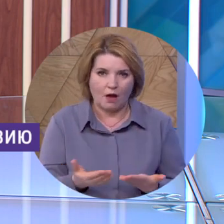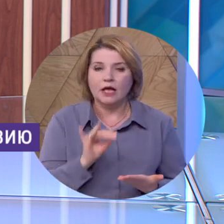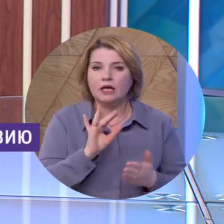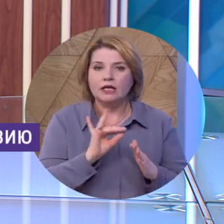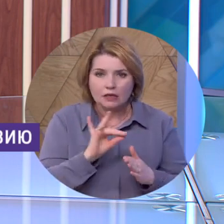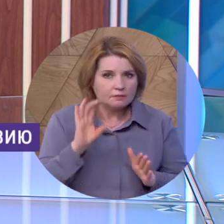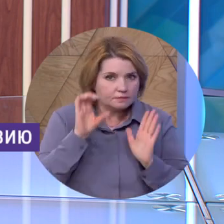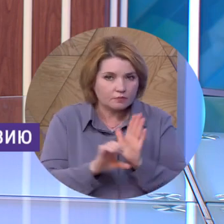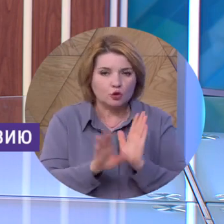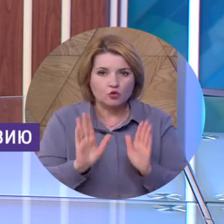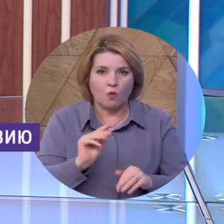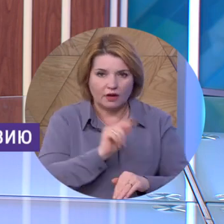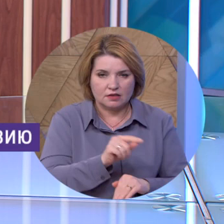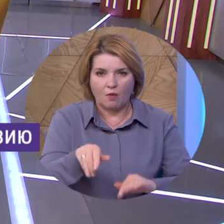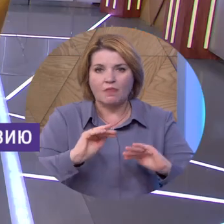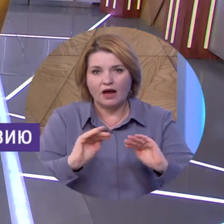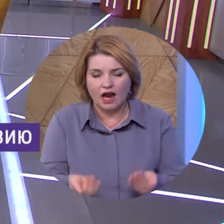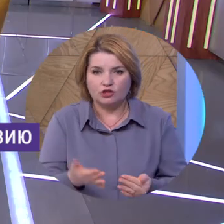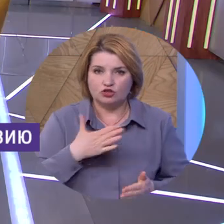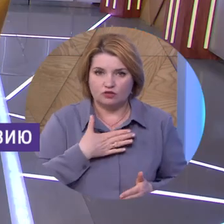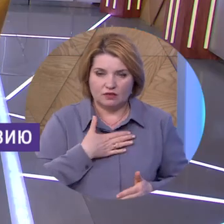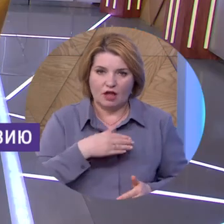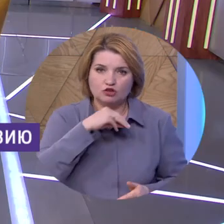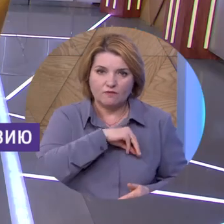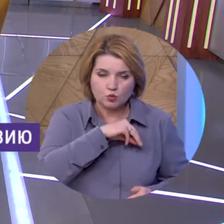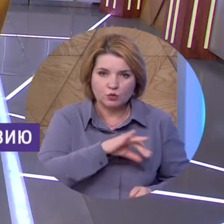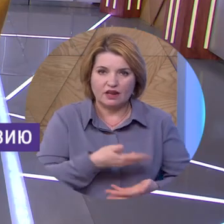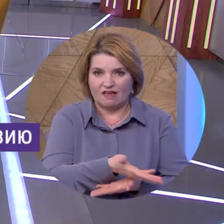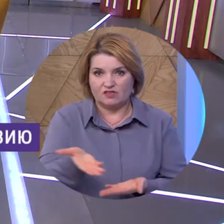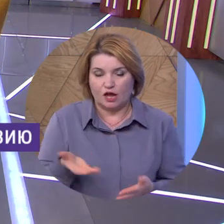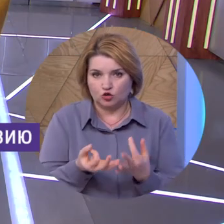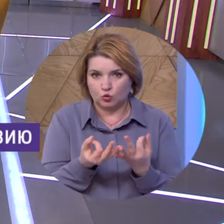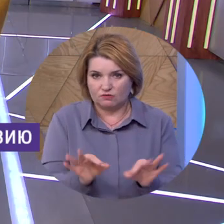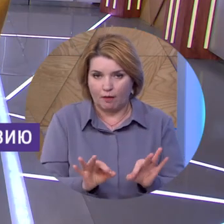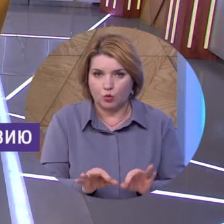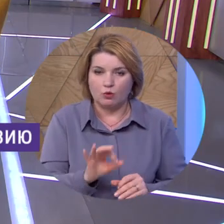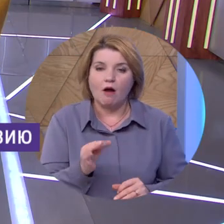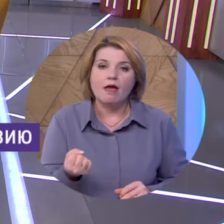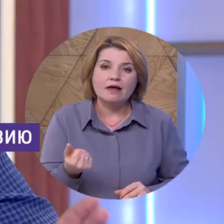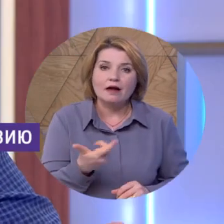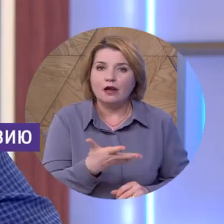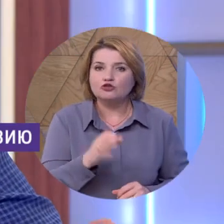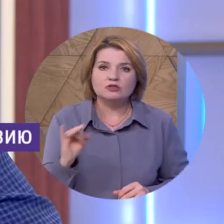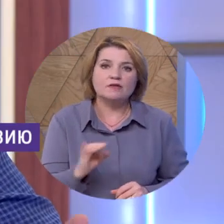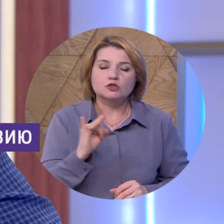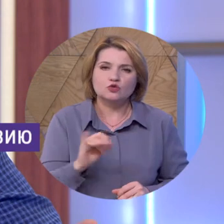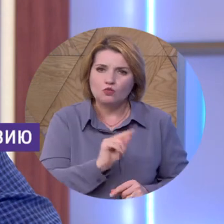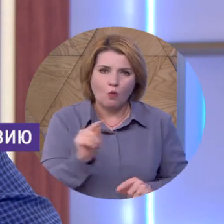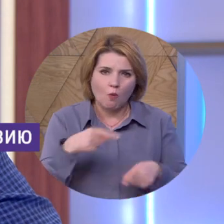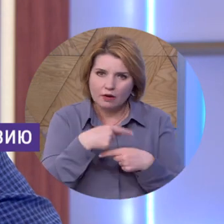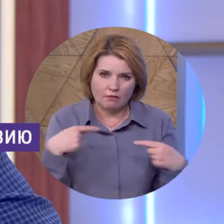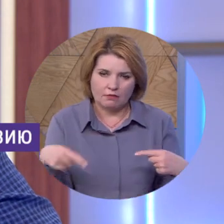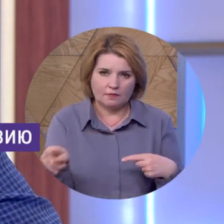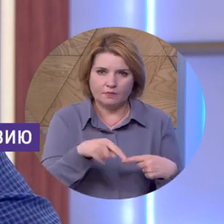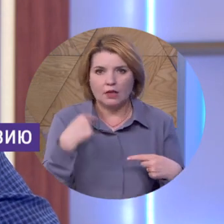этому человеку, она ограничивает наш внутренний мир и внешние наши свободы. И ну, количество историй абсолютно точно. Я уверен, что практически все